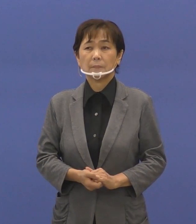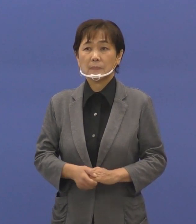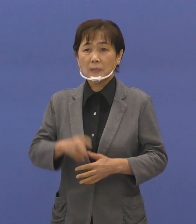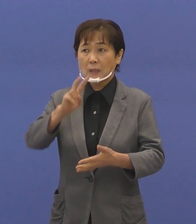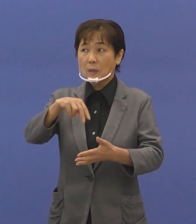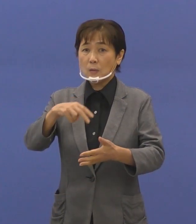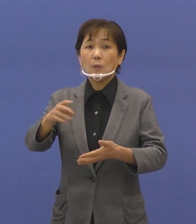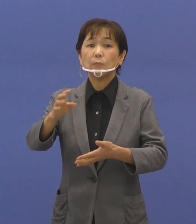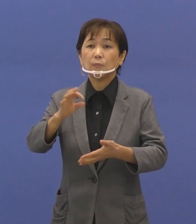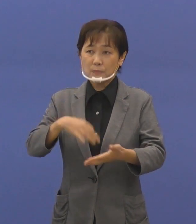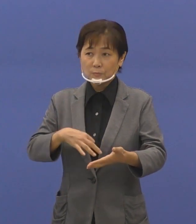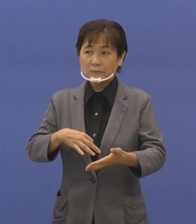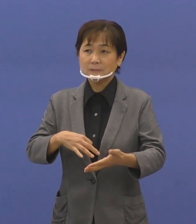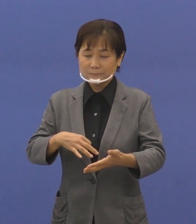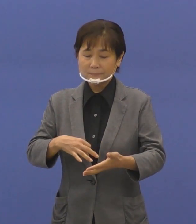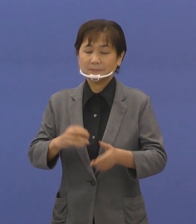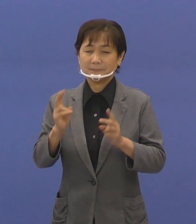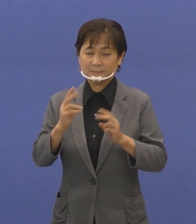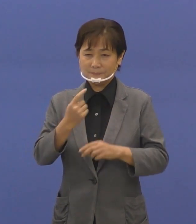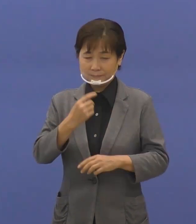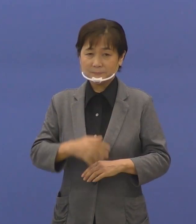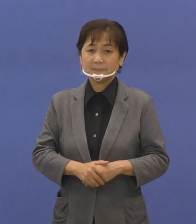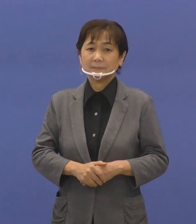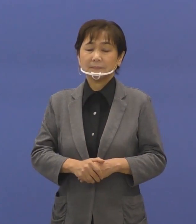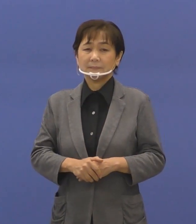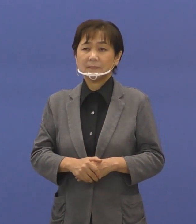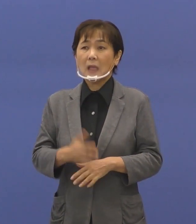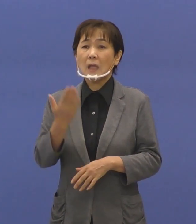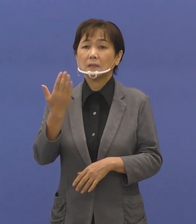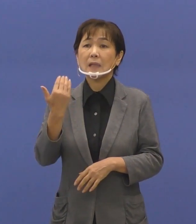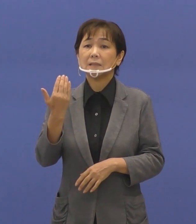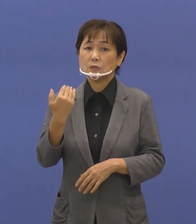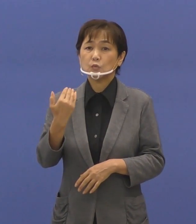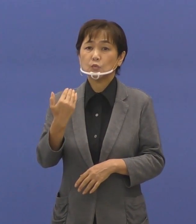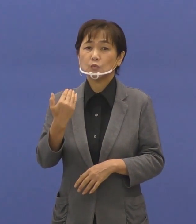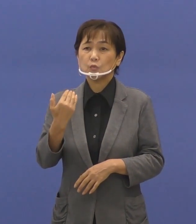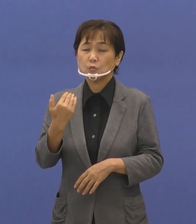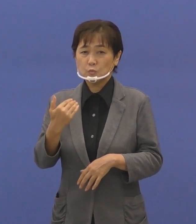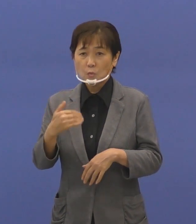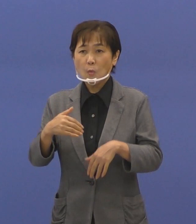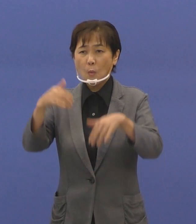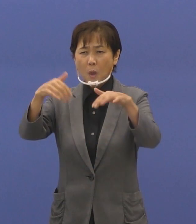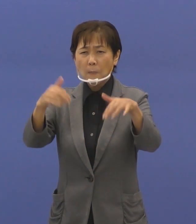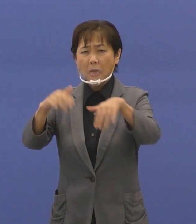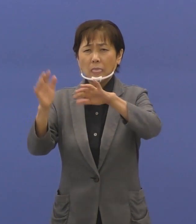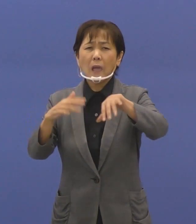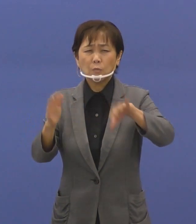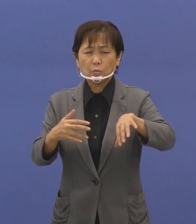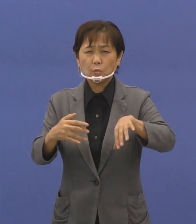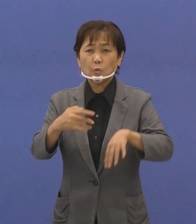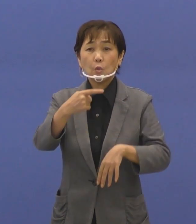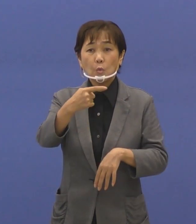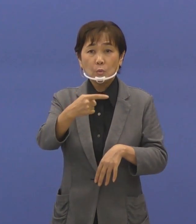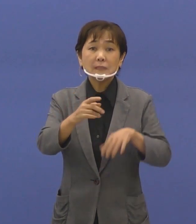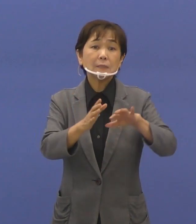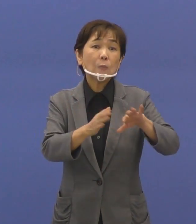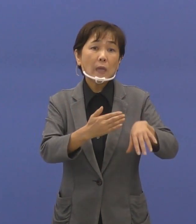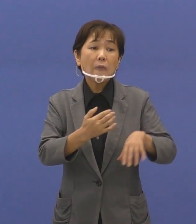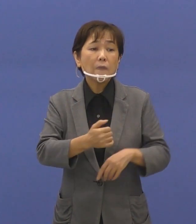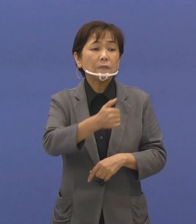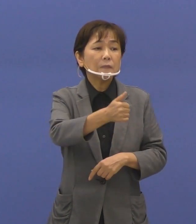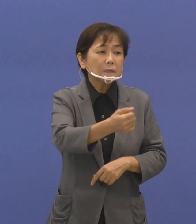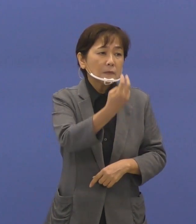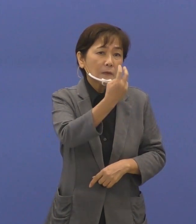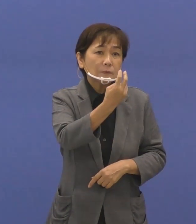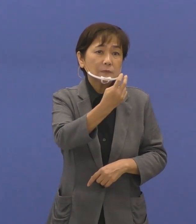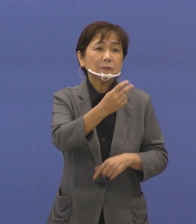読売新聞の西口です。よろしくお願いします。はい、先日の一戸の豪雨被害視察の際に、町の方からは馬淵川の